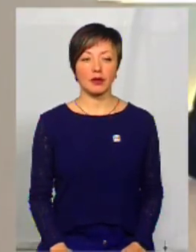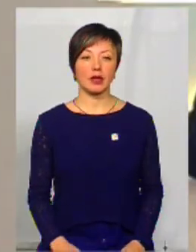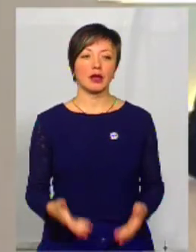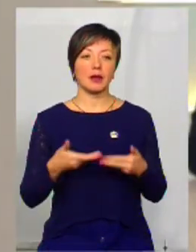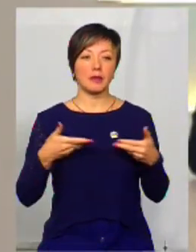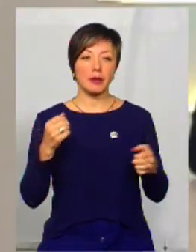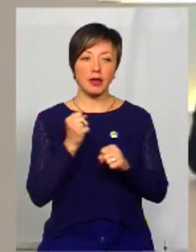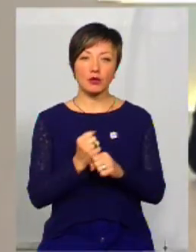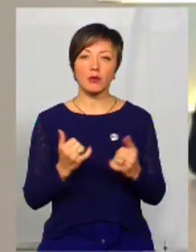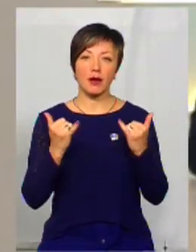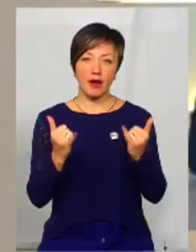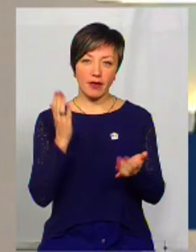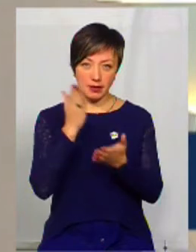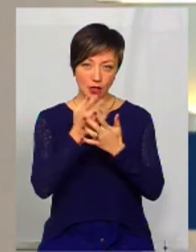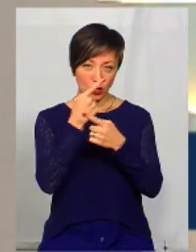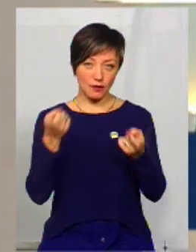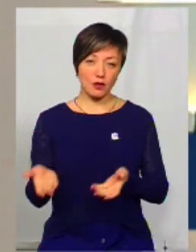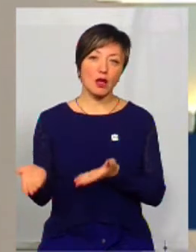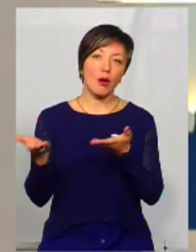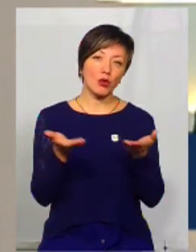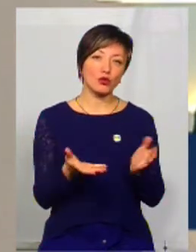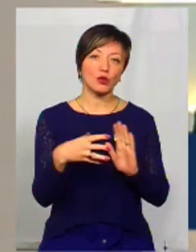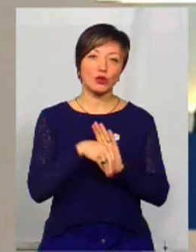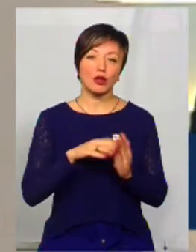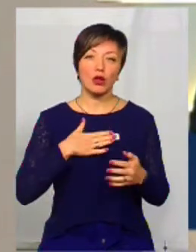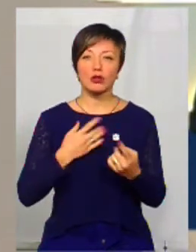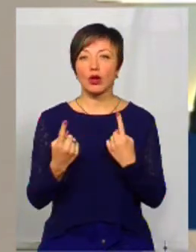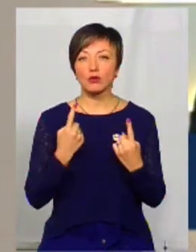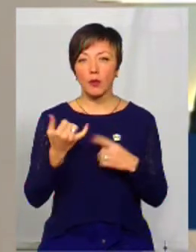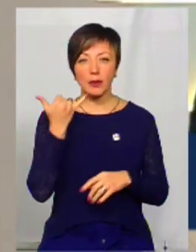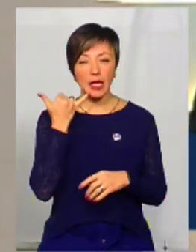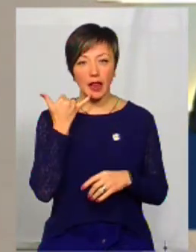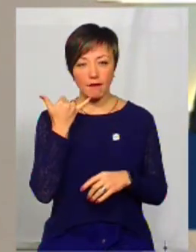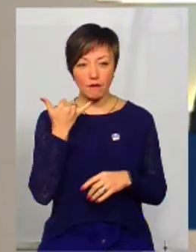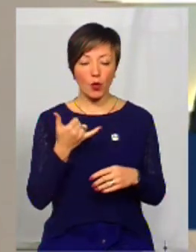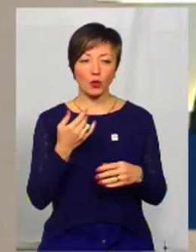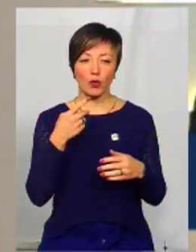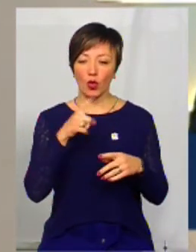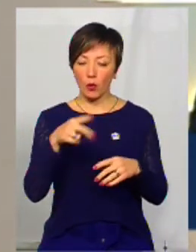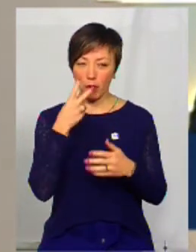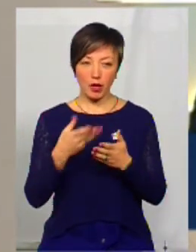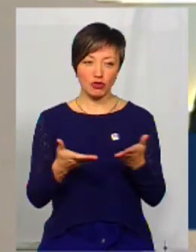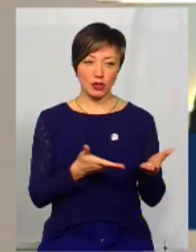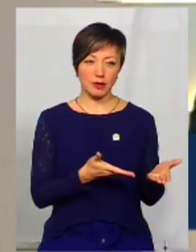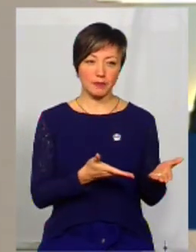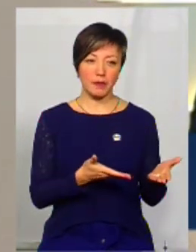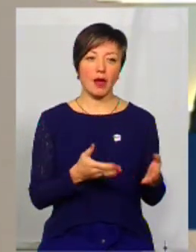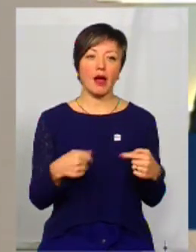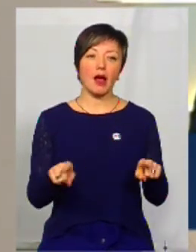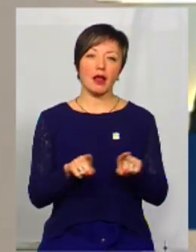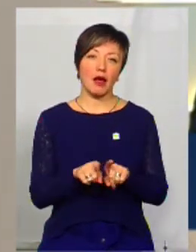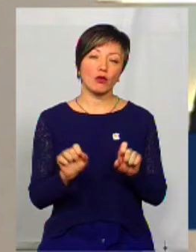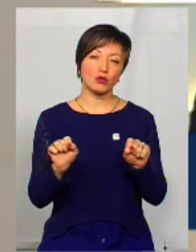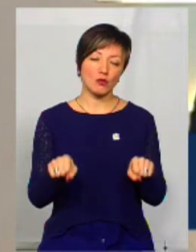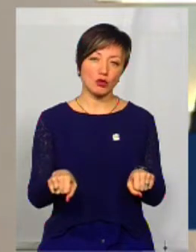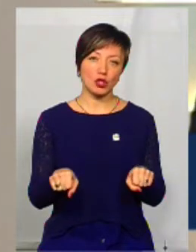Ми працюємо для вас наживо, тому запрошуємо долучатися до нашої розмови телефоном, номер котрого бачите зараз на екранах, а також